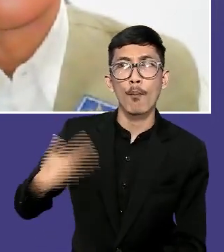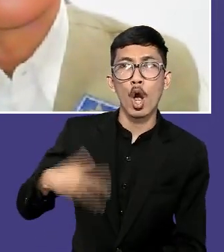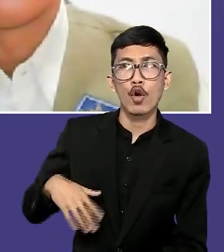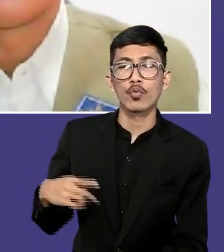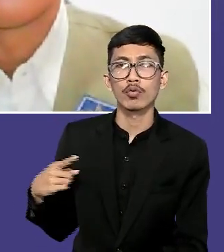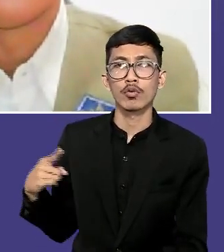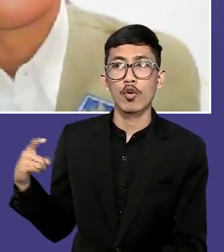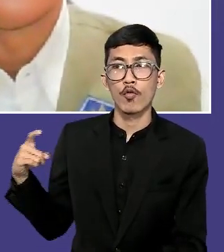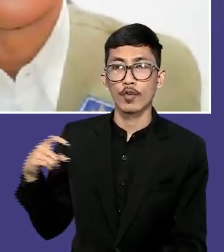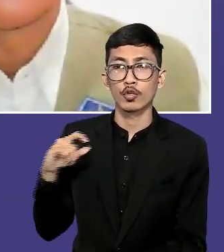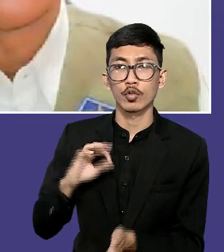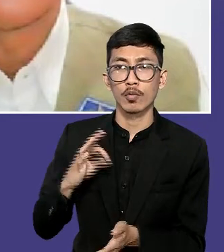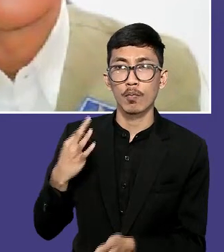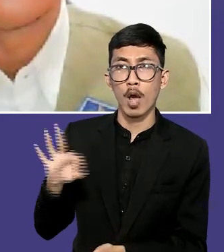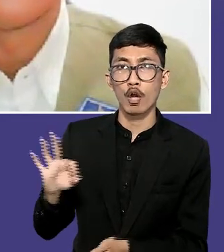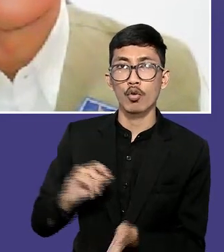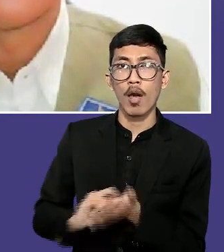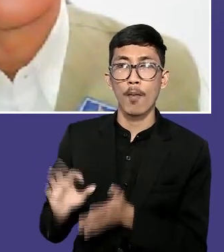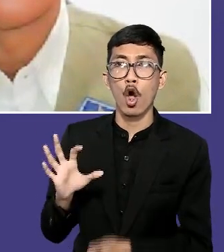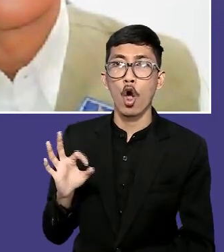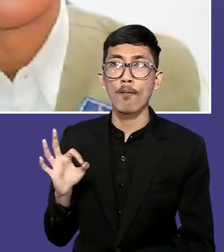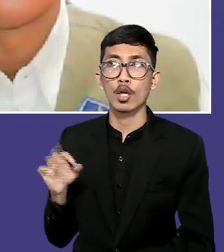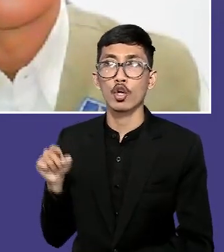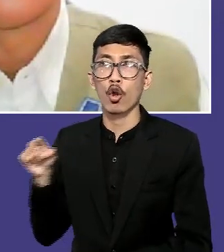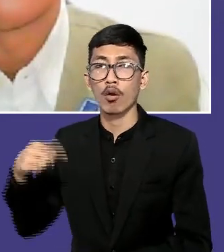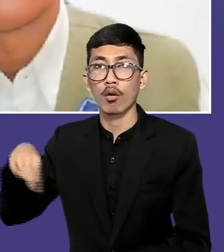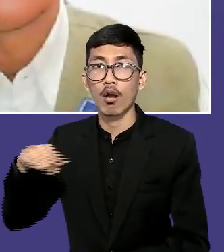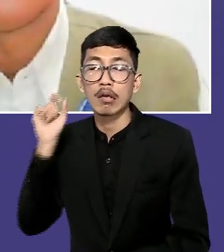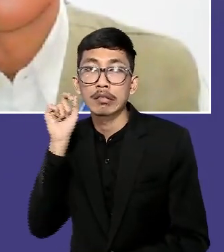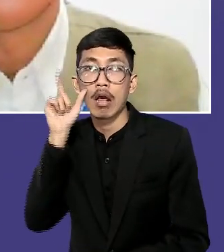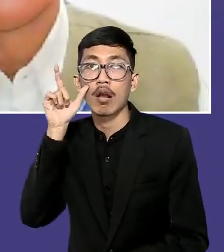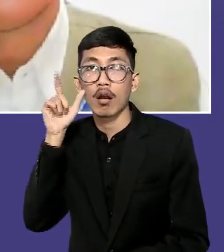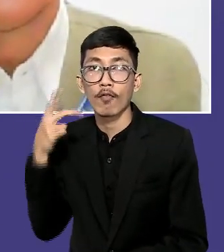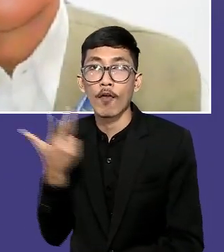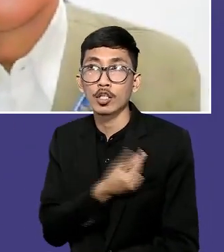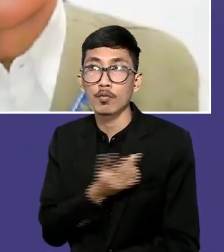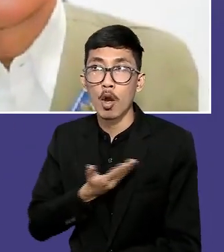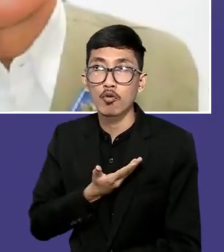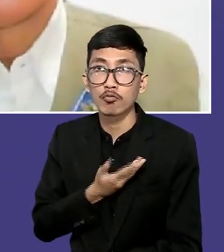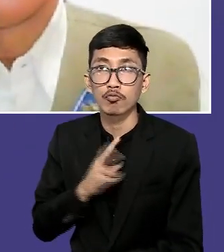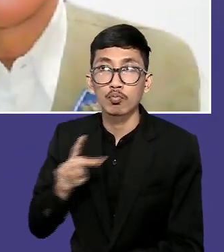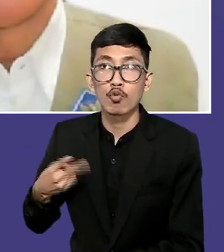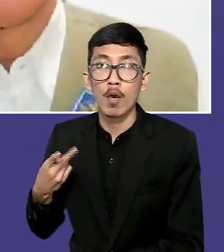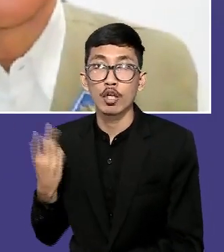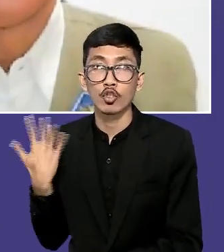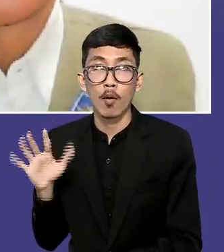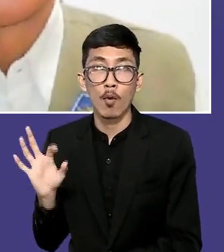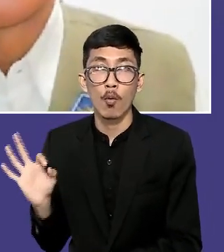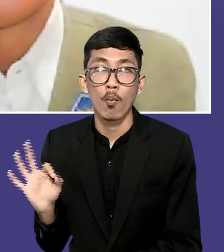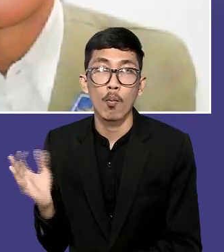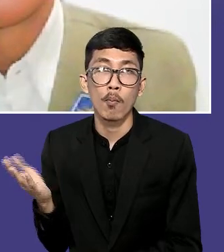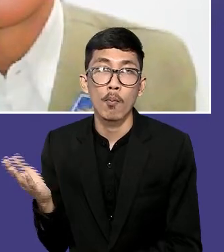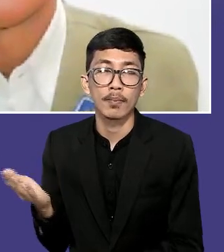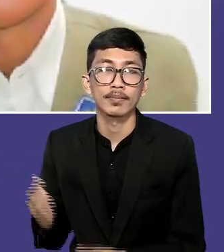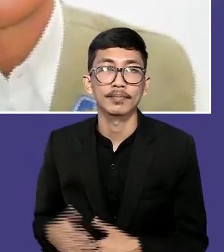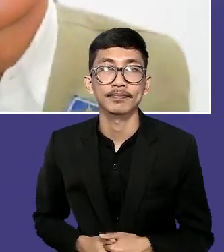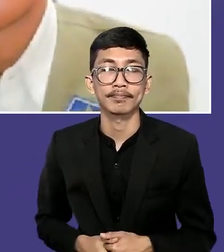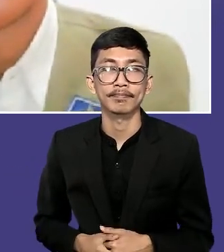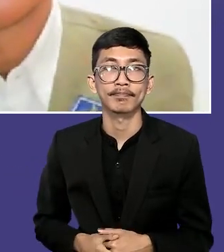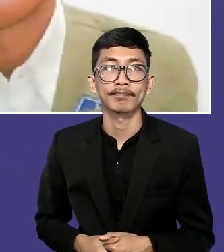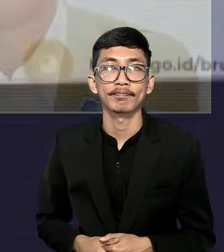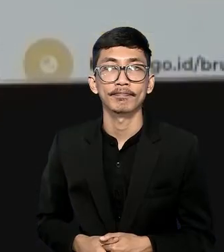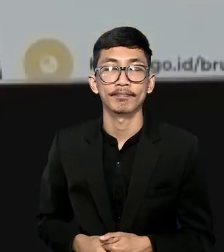saya mau divaksin ada pergerakan atau setting Kerasan enggak padus Hai Ia memang Wah ada pergerakan ke arah